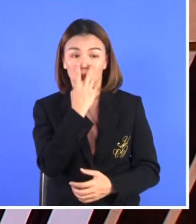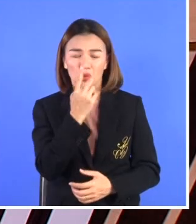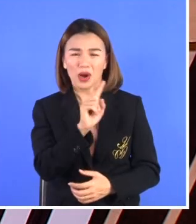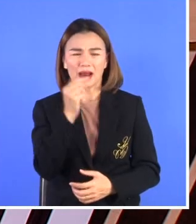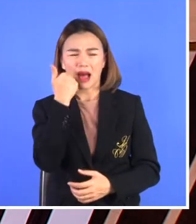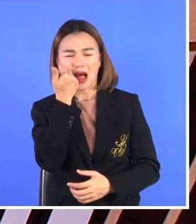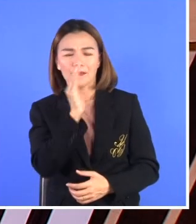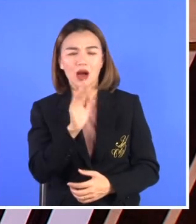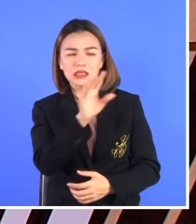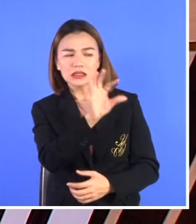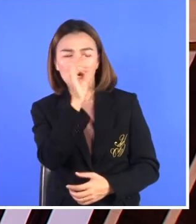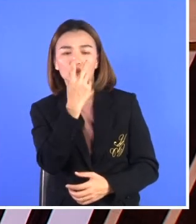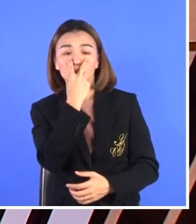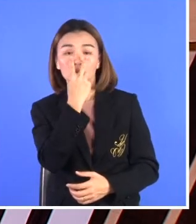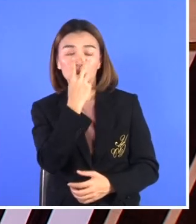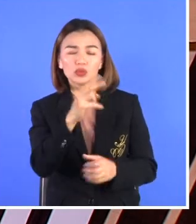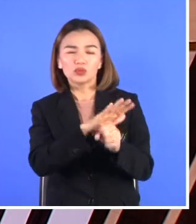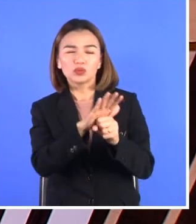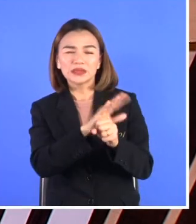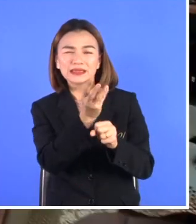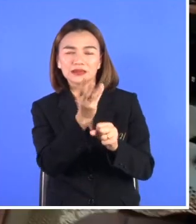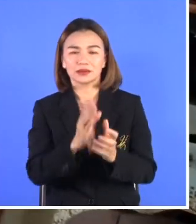องดูกันแล้วกันเอาดูกันหน่อยสักนิดนึงฮะ